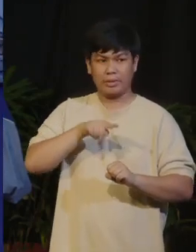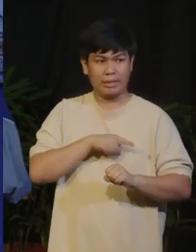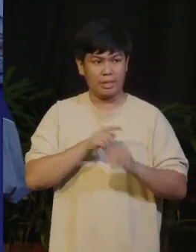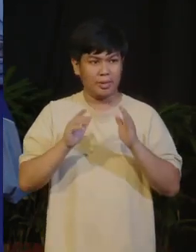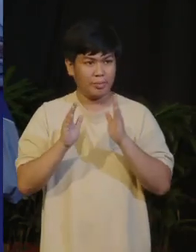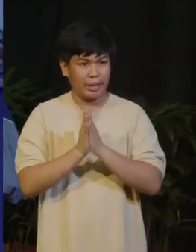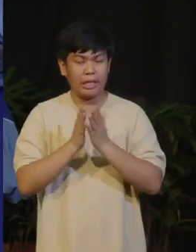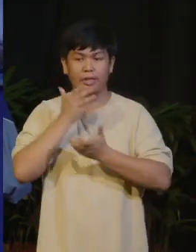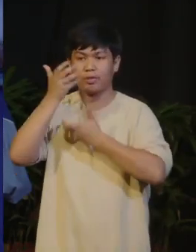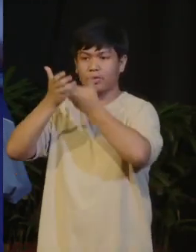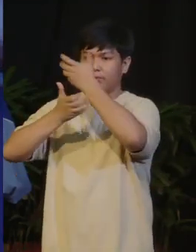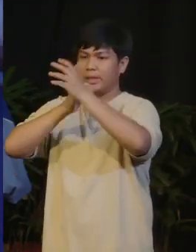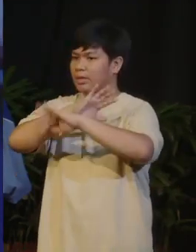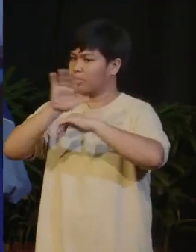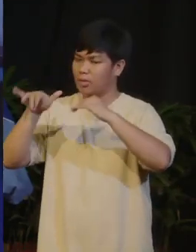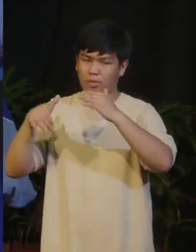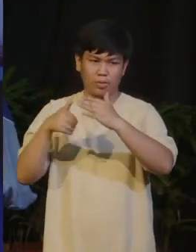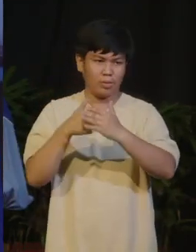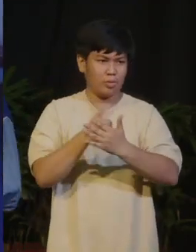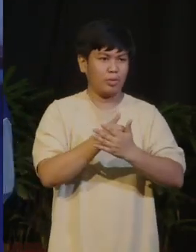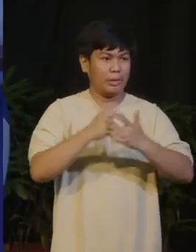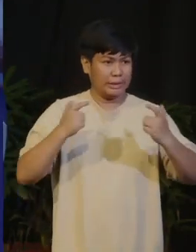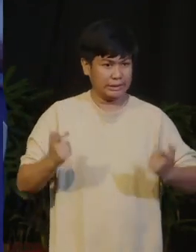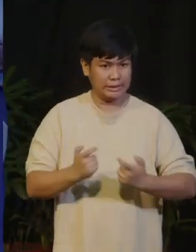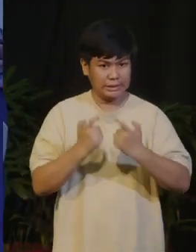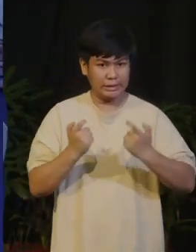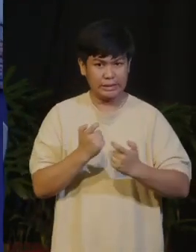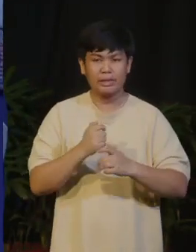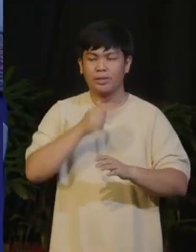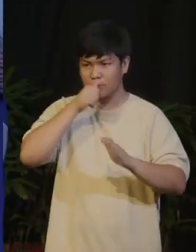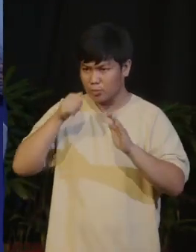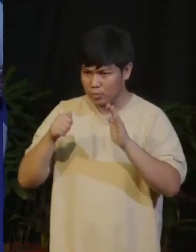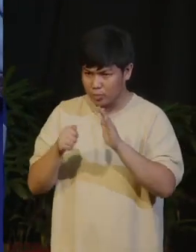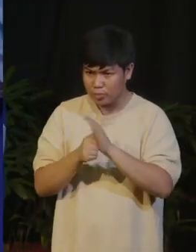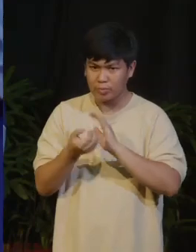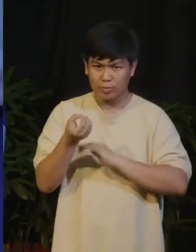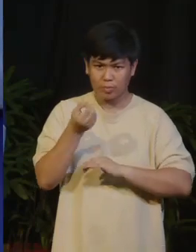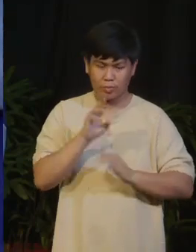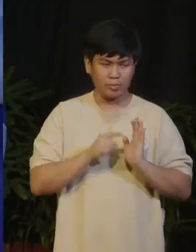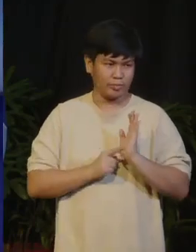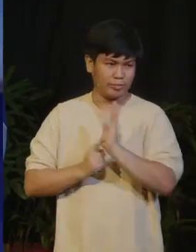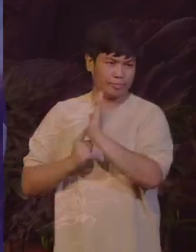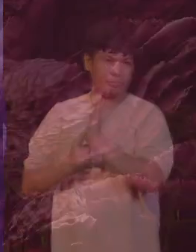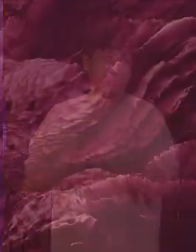ipangumpisal ang lahat ng ating kasalanang naiisip sa Kanyang harapan.